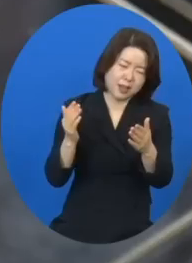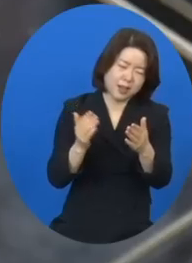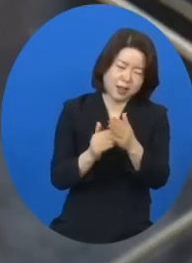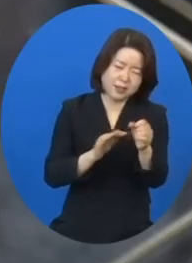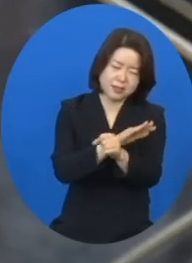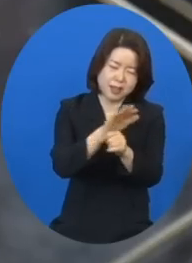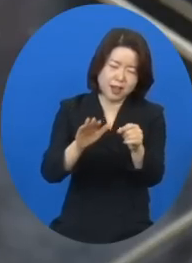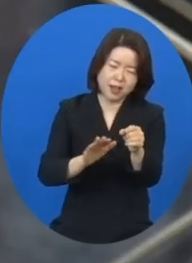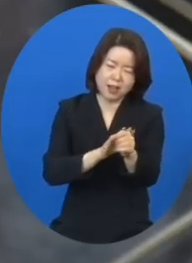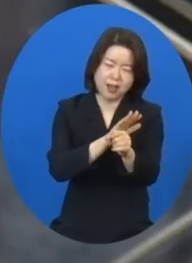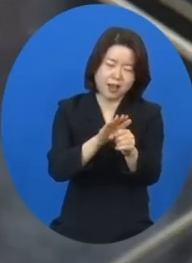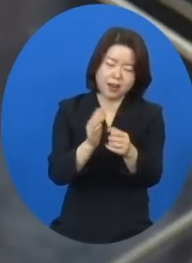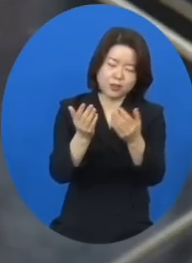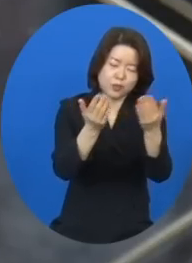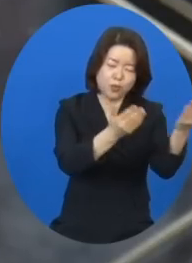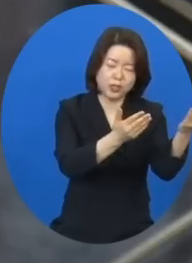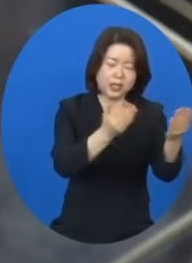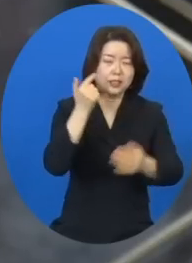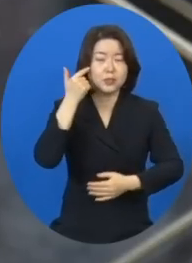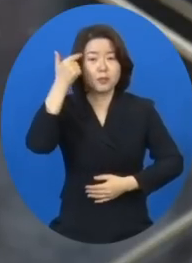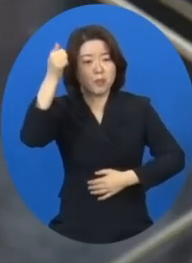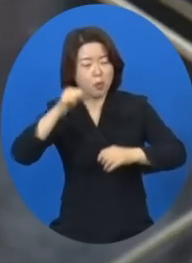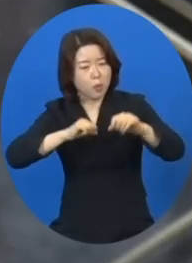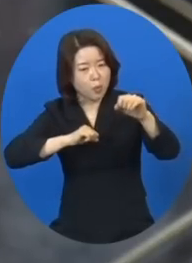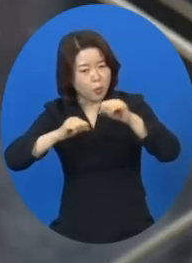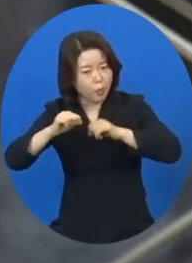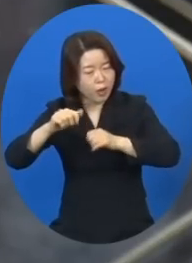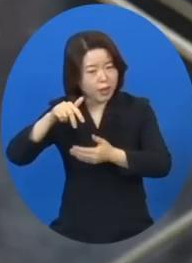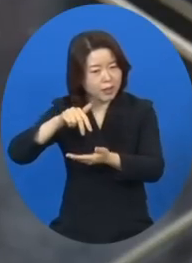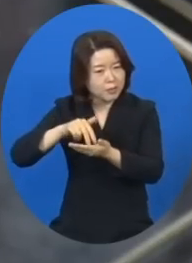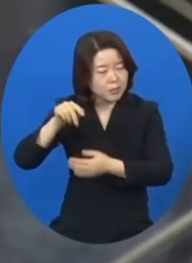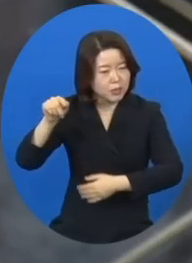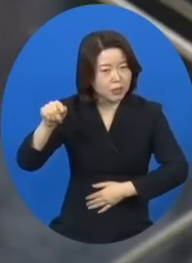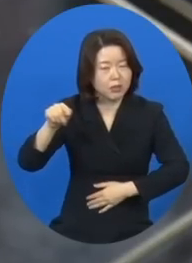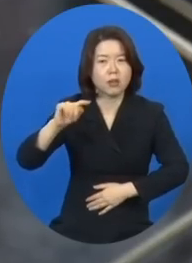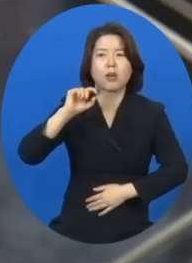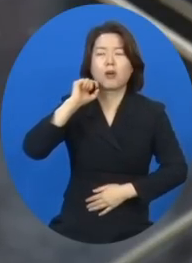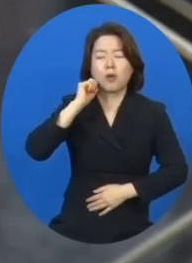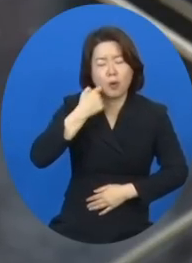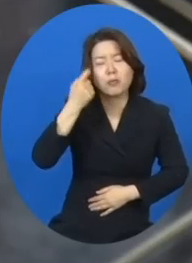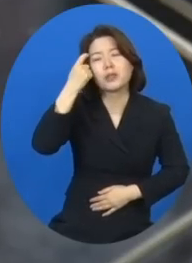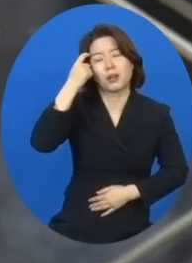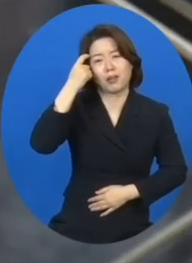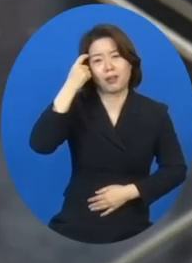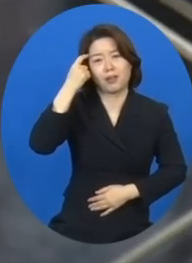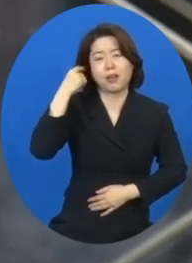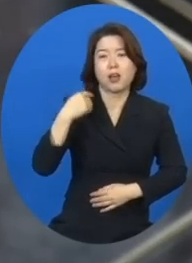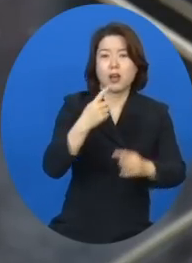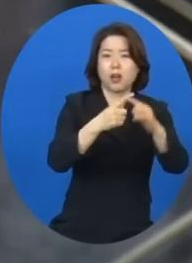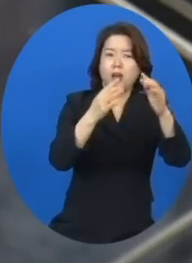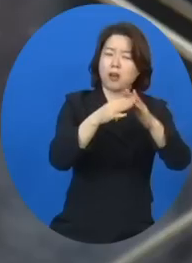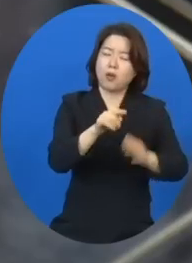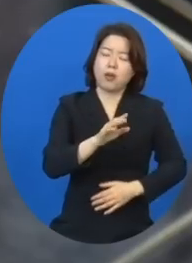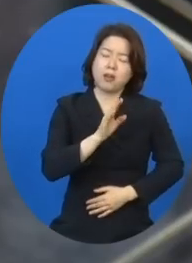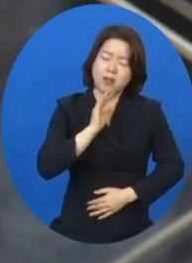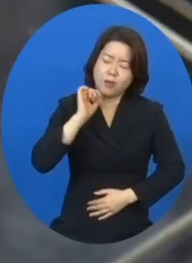목회가 참 어렵다라고 느껴졌습니다. 교회가 어렵다 느껴졌어요.